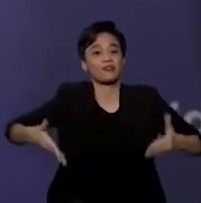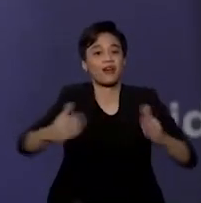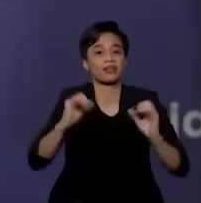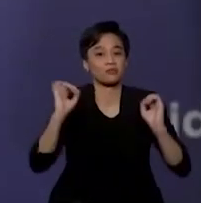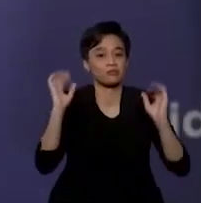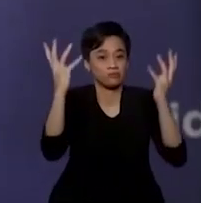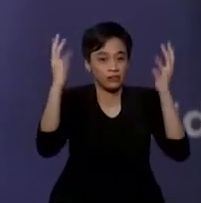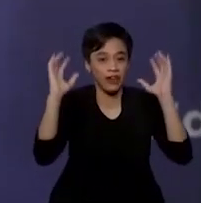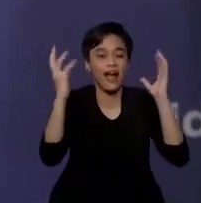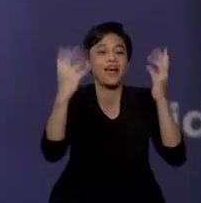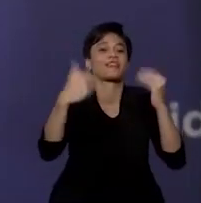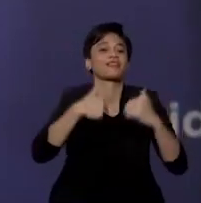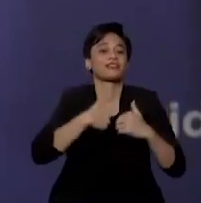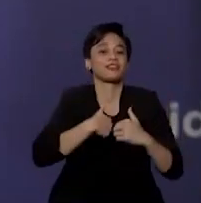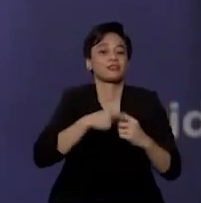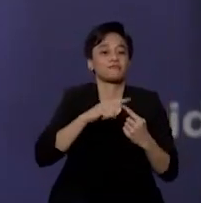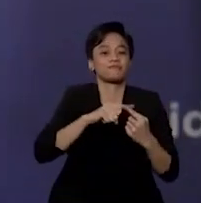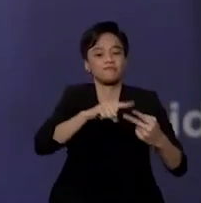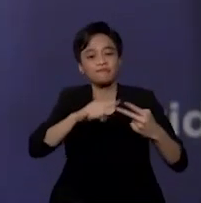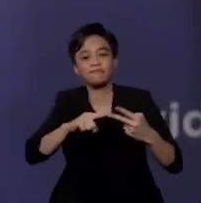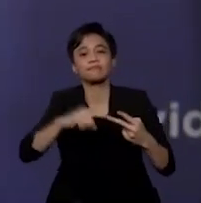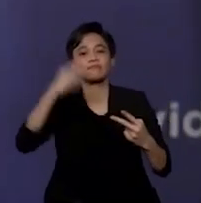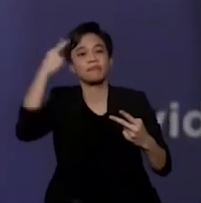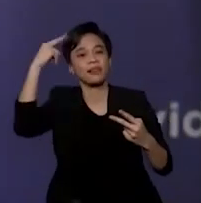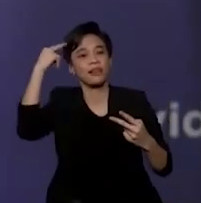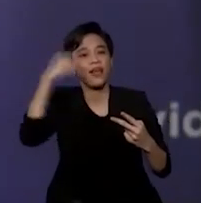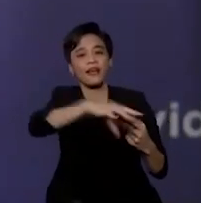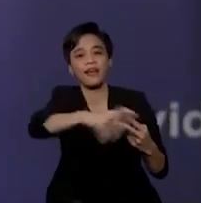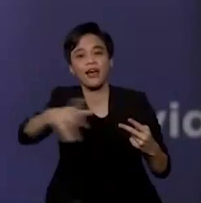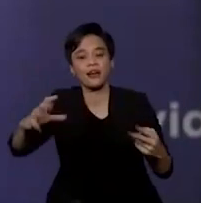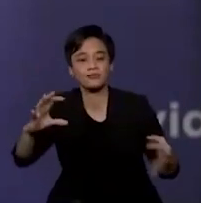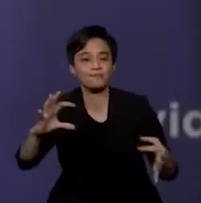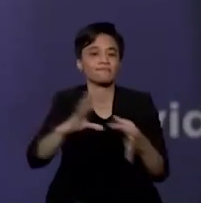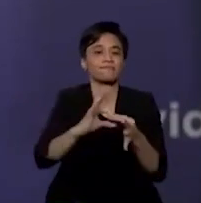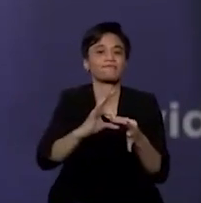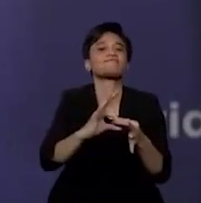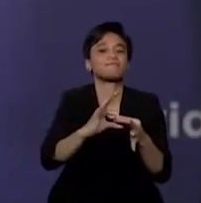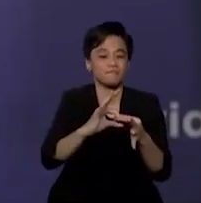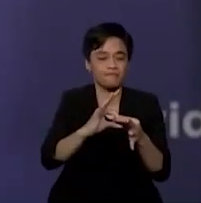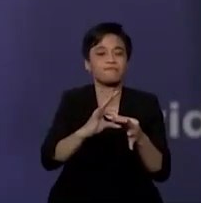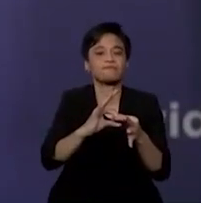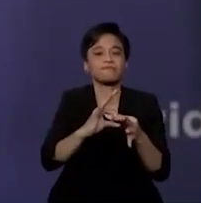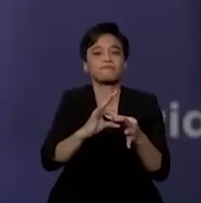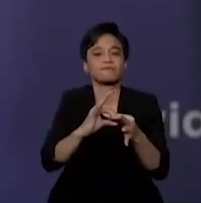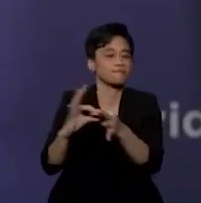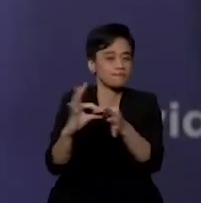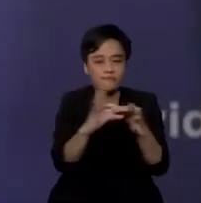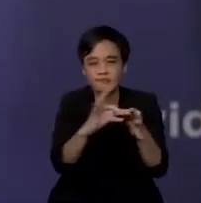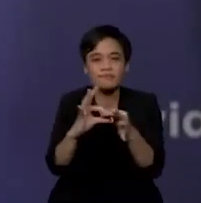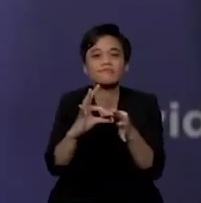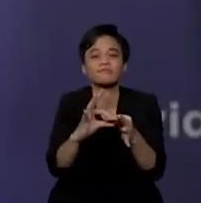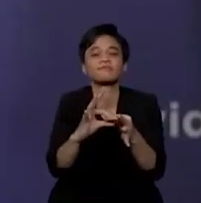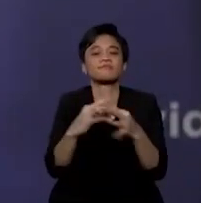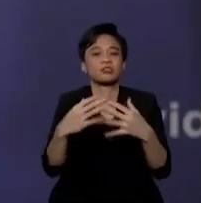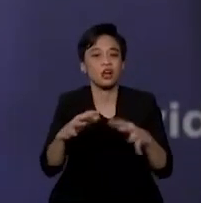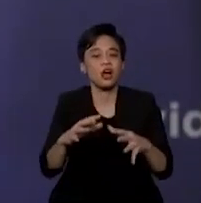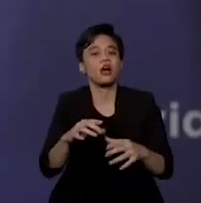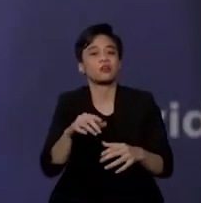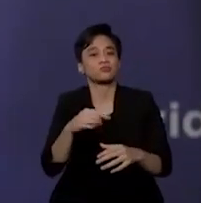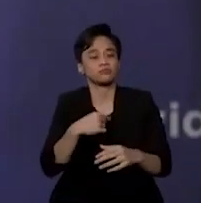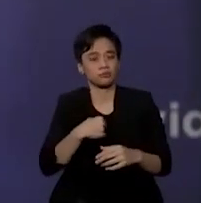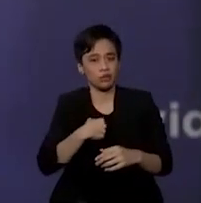bersama-sama dengan pemerintah daerah di lapangan melalui unit pelaksana teknis kerja Kementerian,